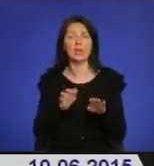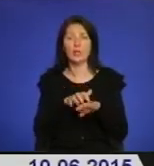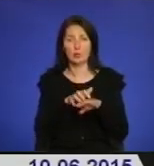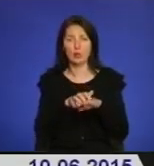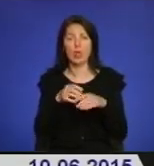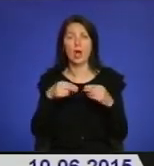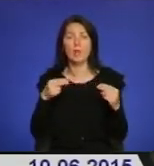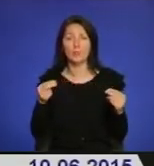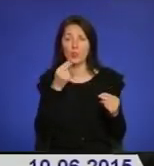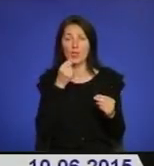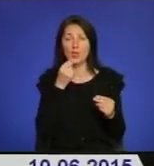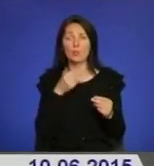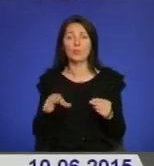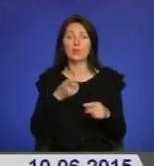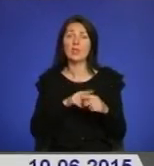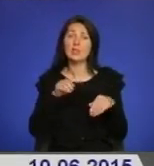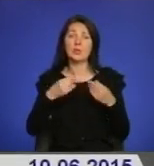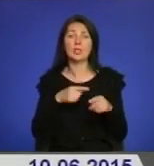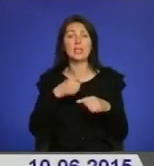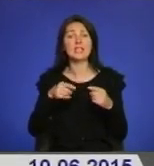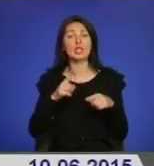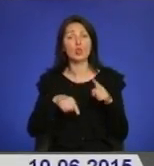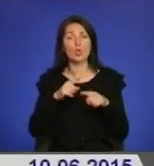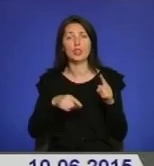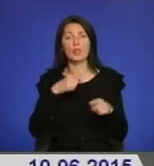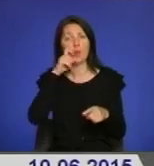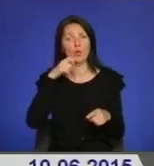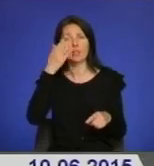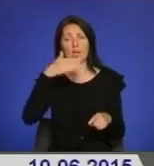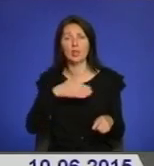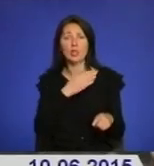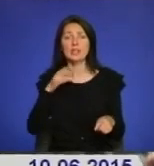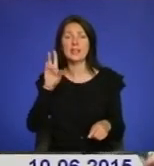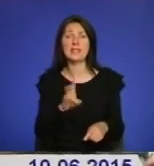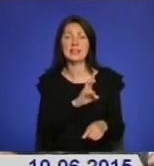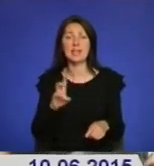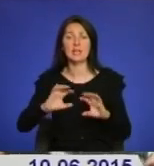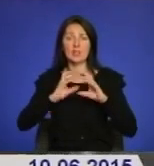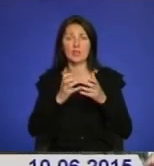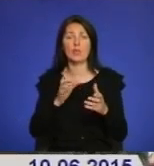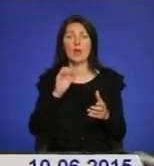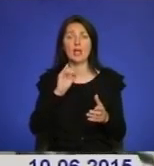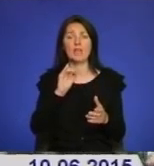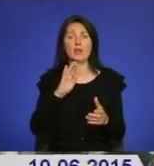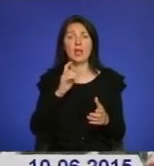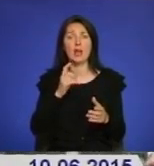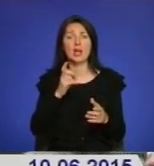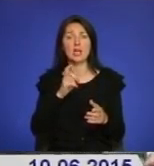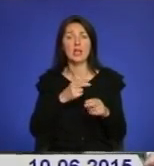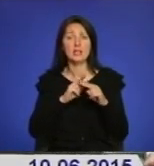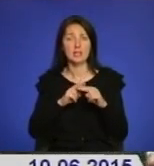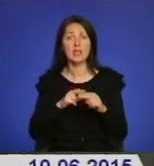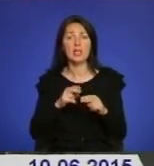передали через родичів. Це українська католицька церква святого Івана Хрестителя. Там товариство – одна родина. В цьому